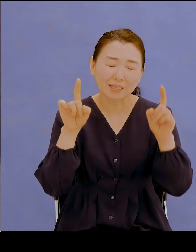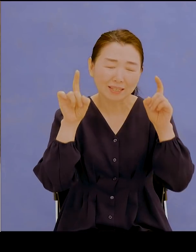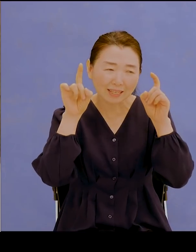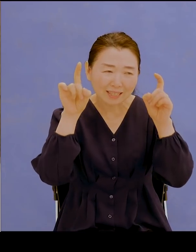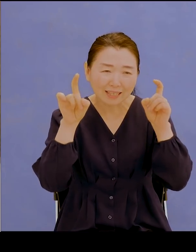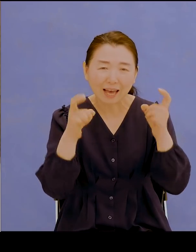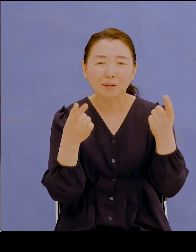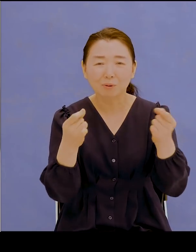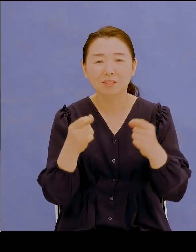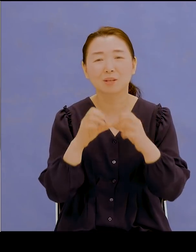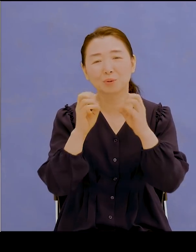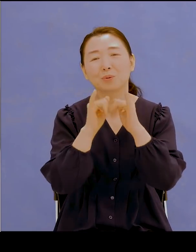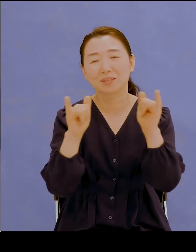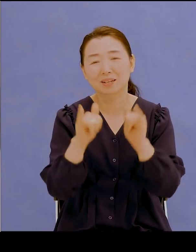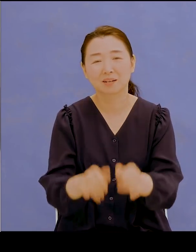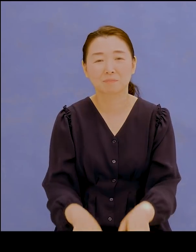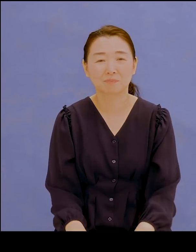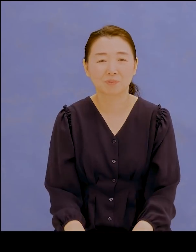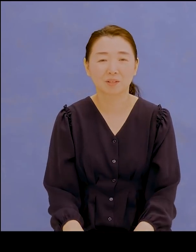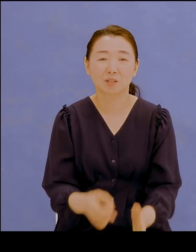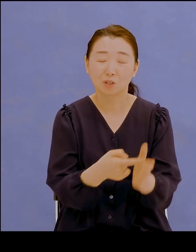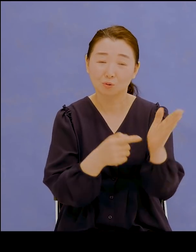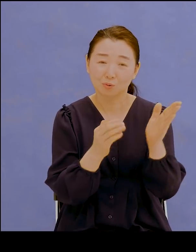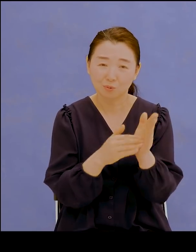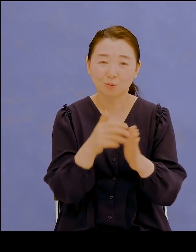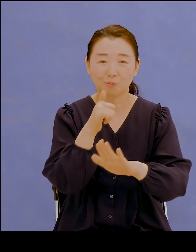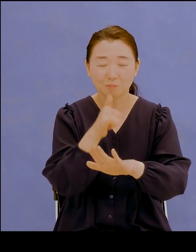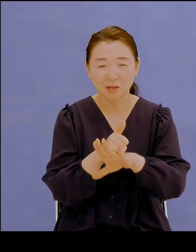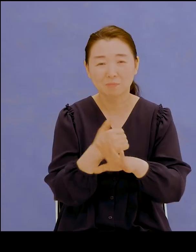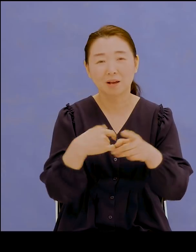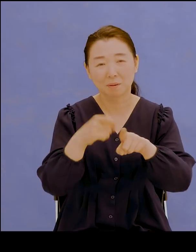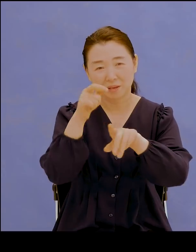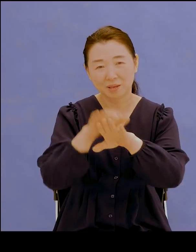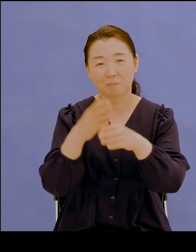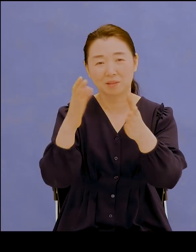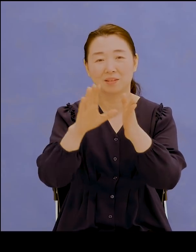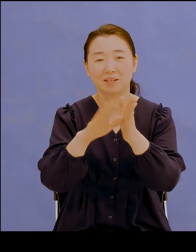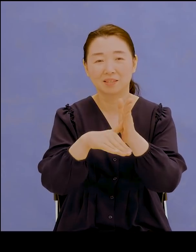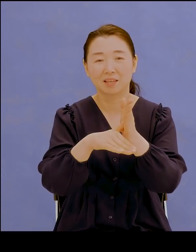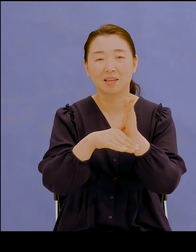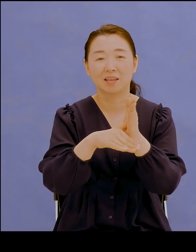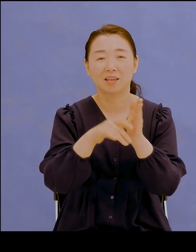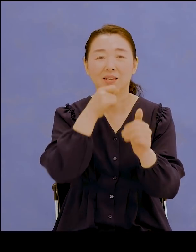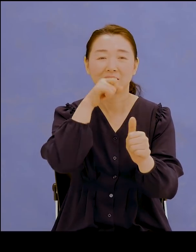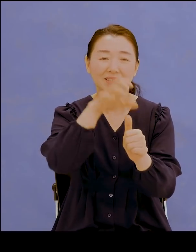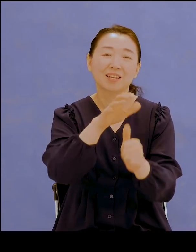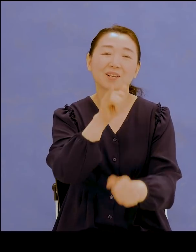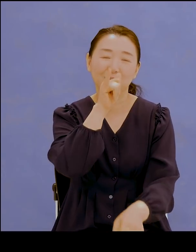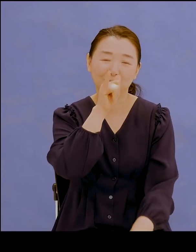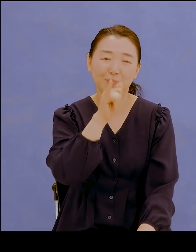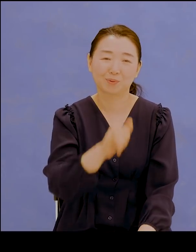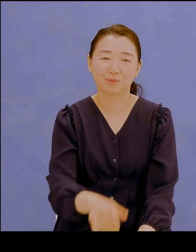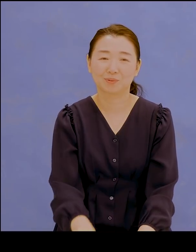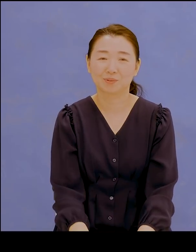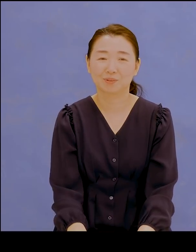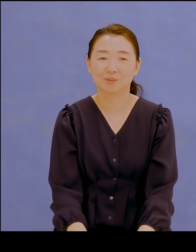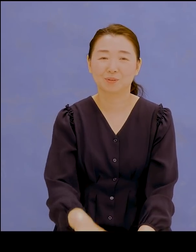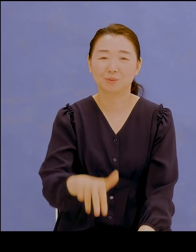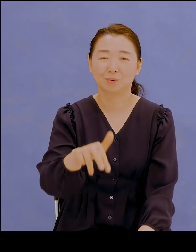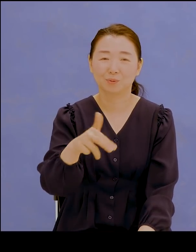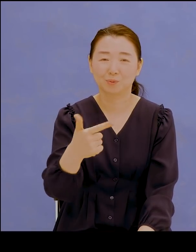네. 우리는 수술해주고 그리고 마지막에는 같이 예배드리면서 세례까지 딱 받아요. 그래서 그